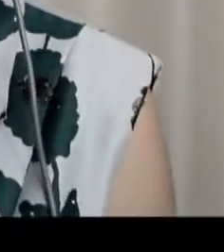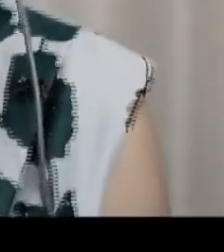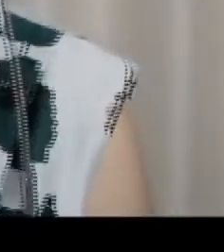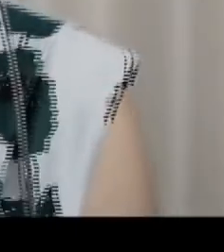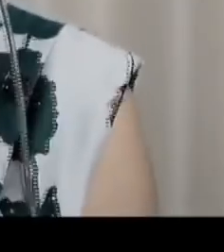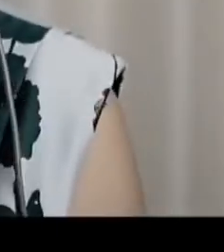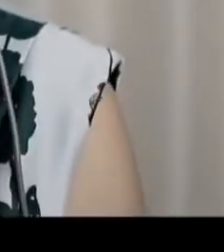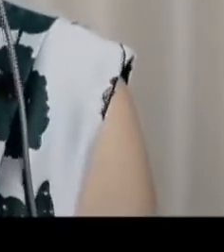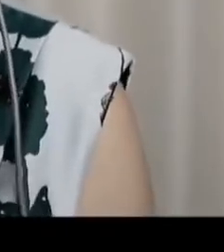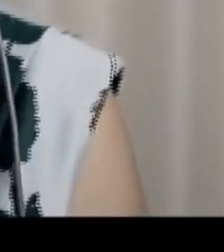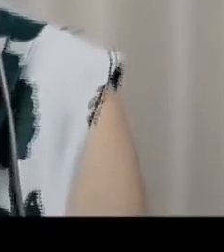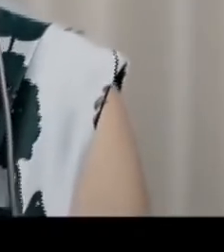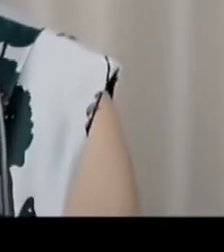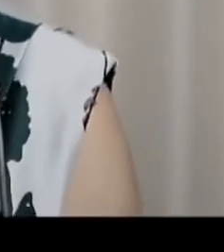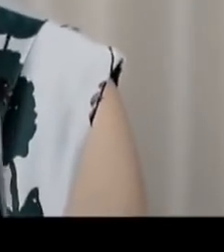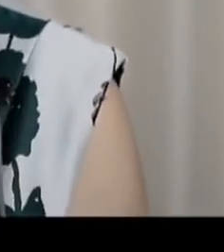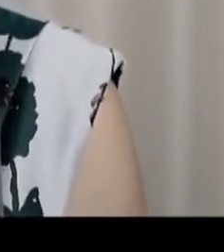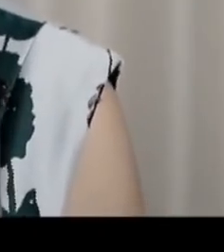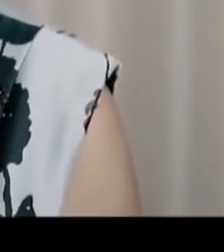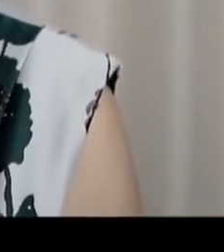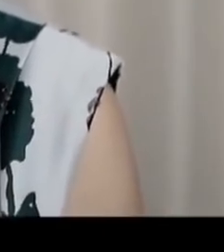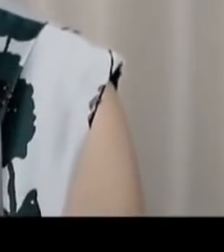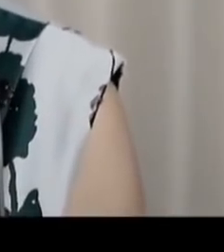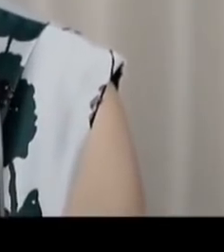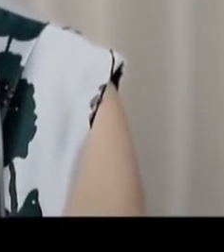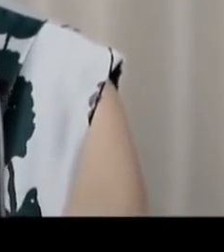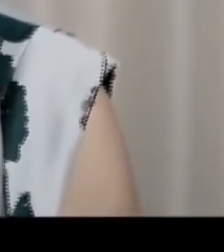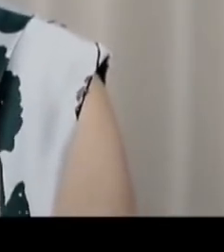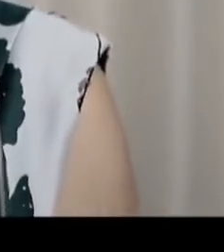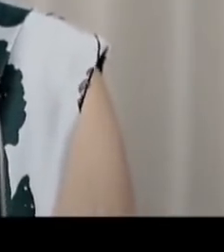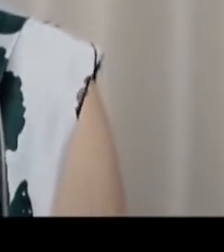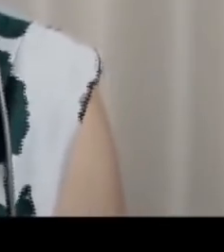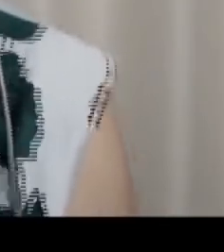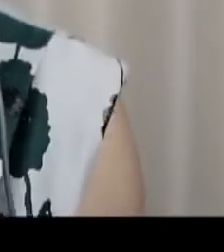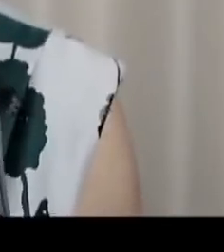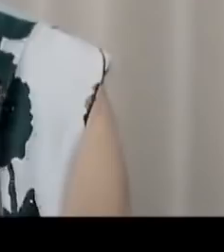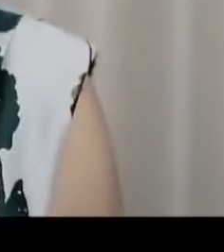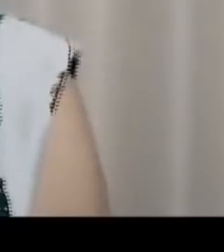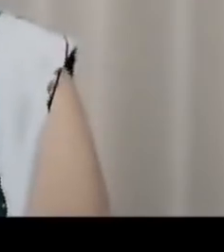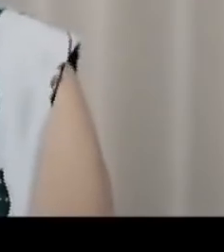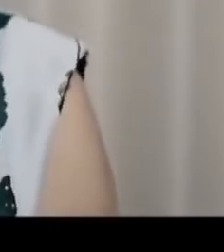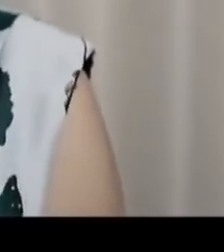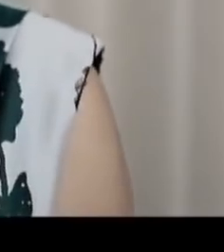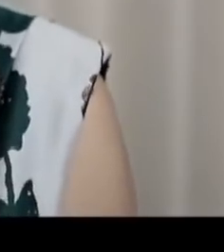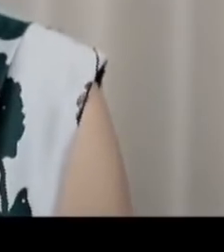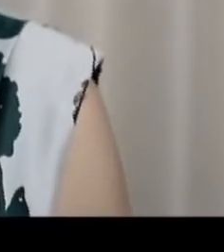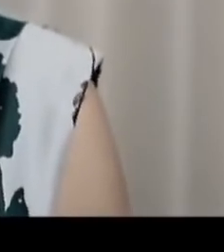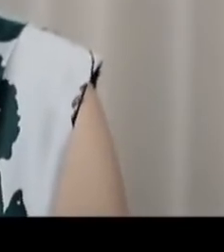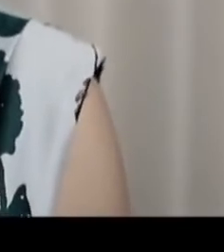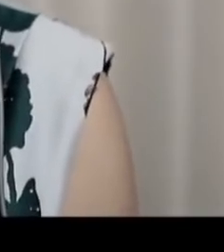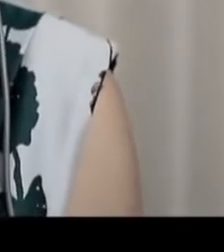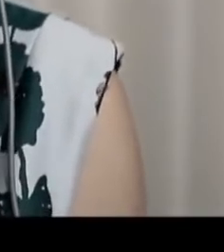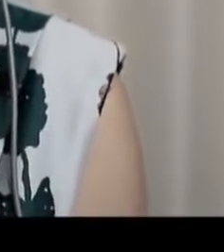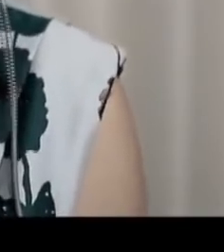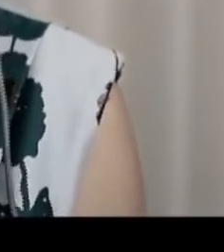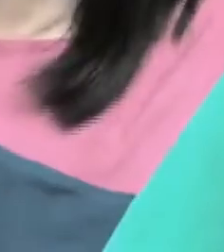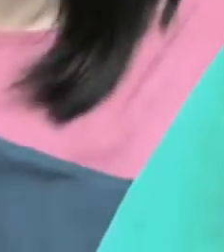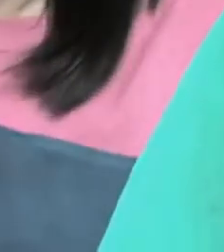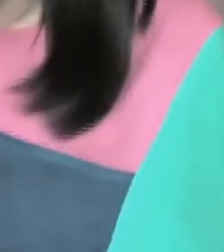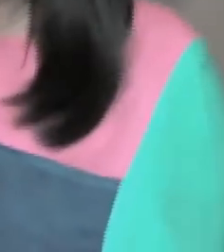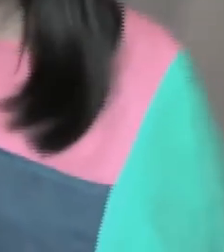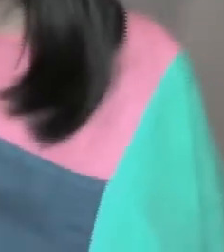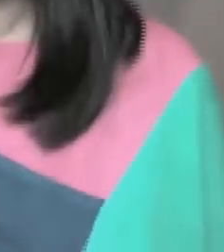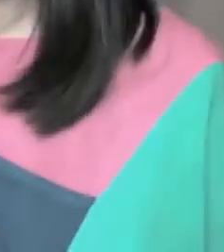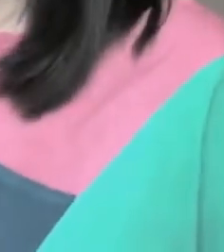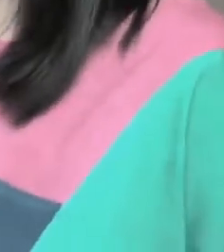sakit. Makan bergizi tiap hari, tidur cukup itu pasti.